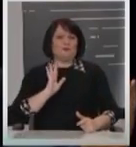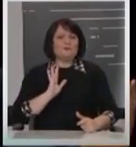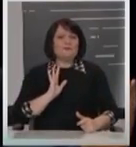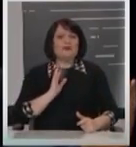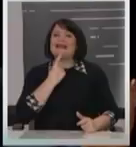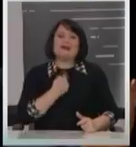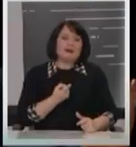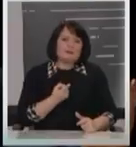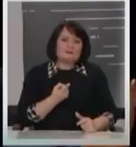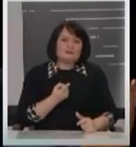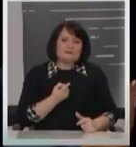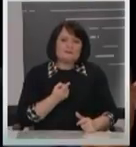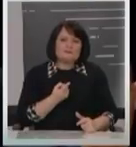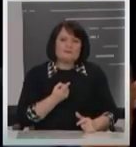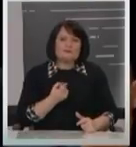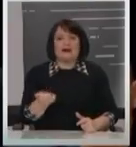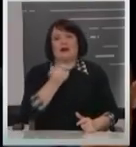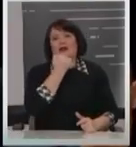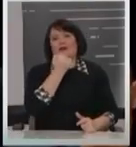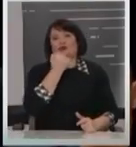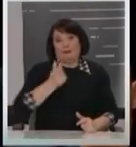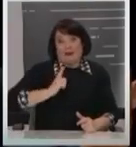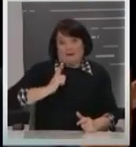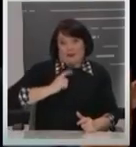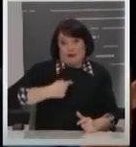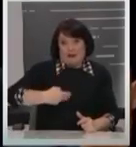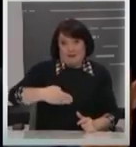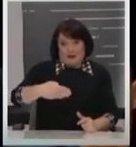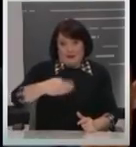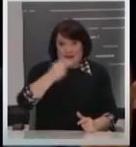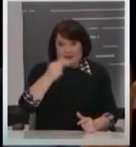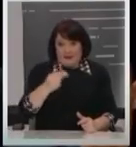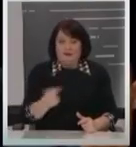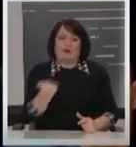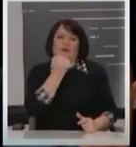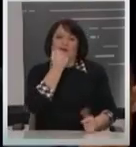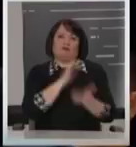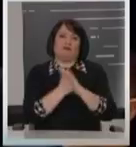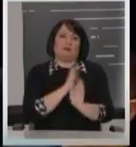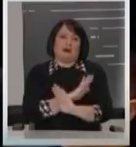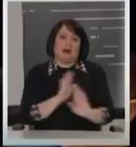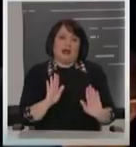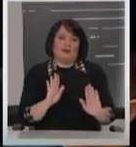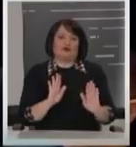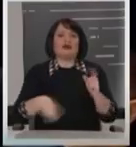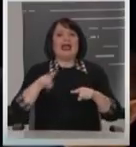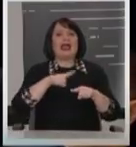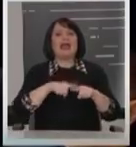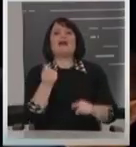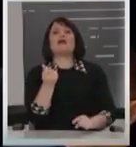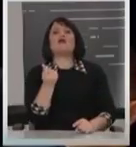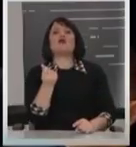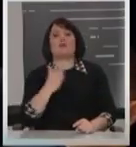έχουν πέσει εντελώς έξω στις προβλέψεις τους εις ό,τι αφορά την Ελλάδα και την εθνική της